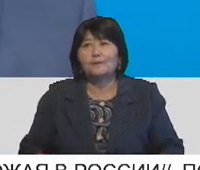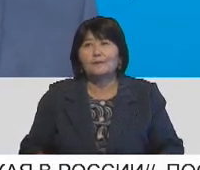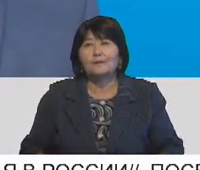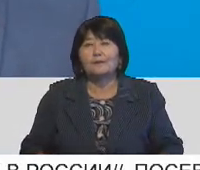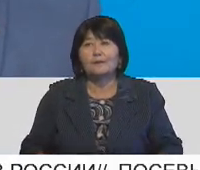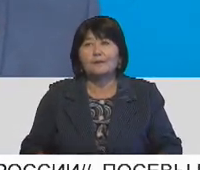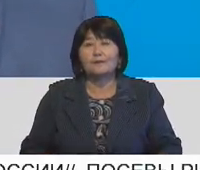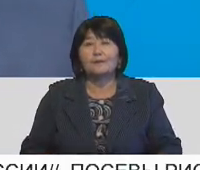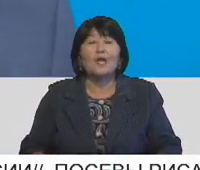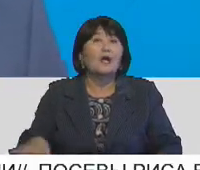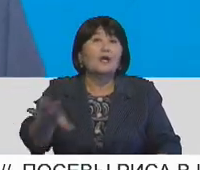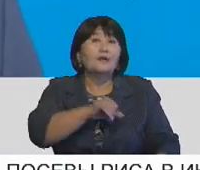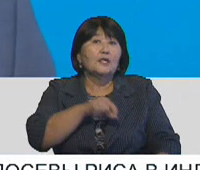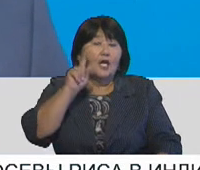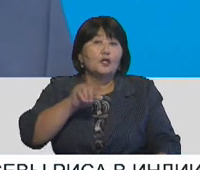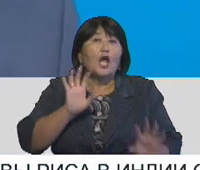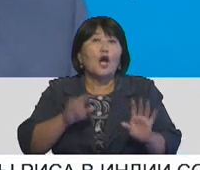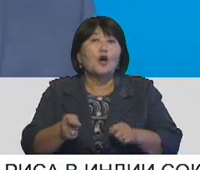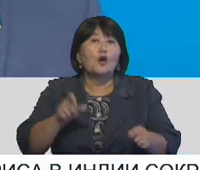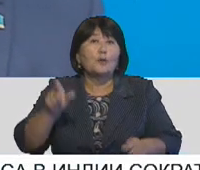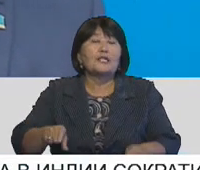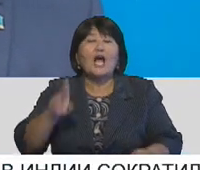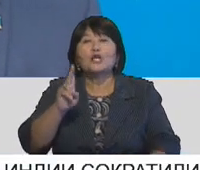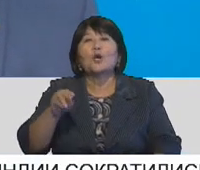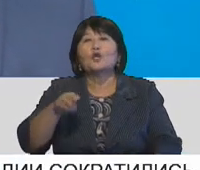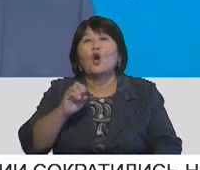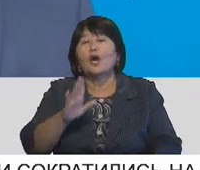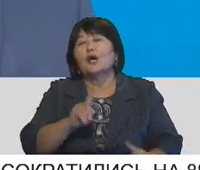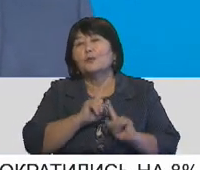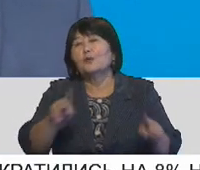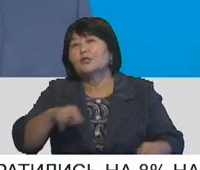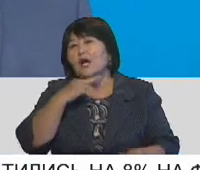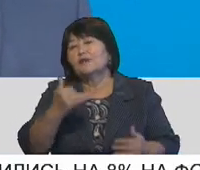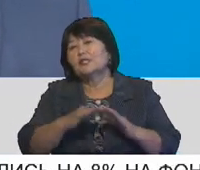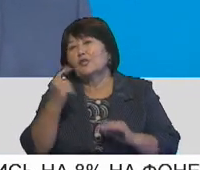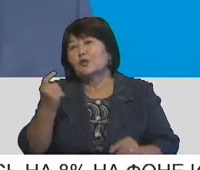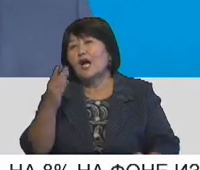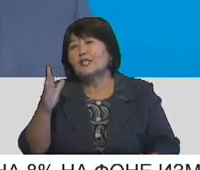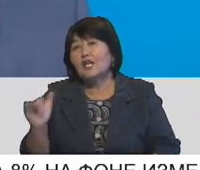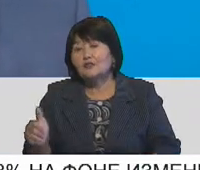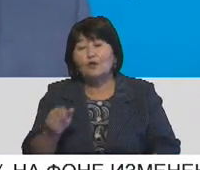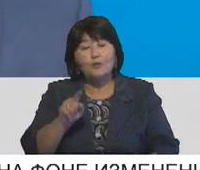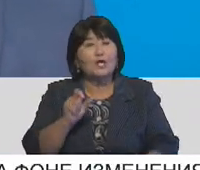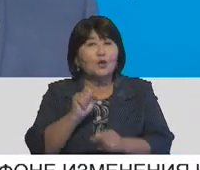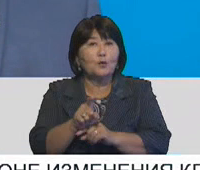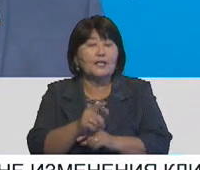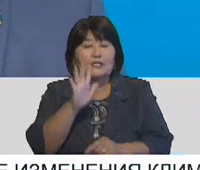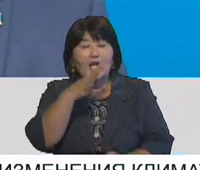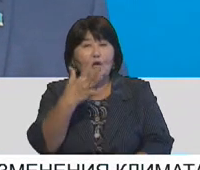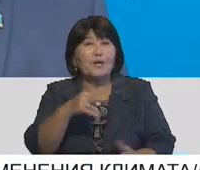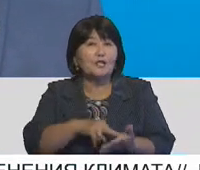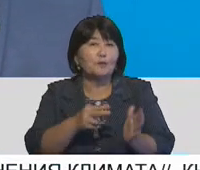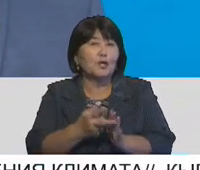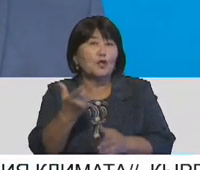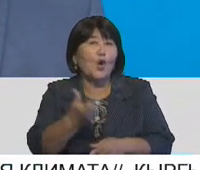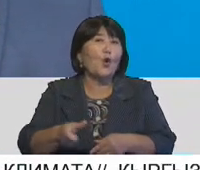далее вы сами знаете президент страны Касам Марту каев уделяет особое внимание сельскому хозяйству по его поручению за 5 лет планируется